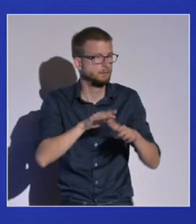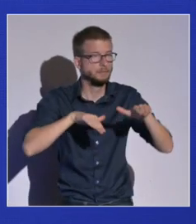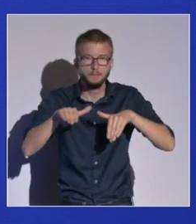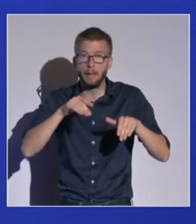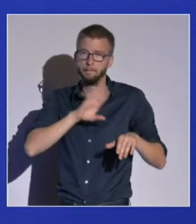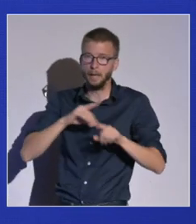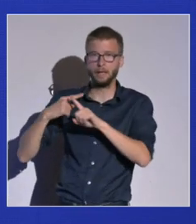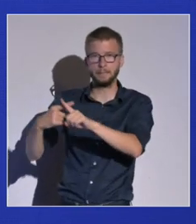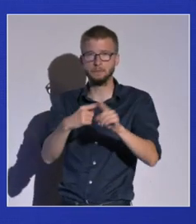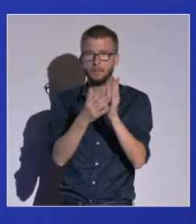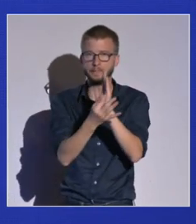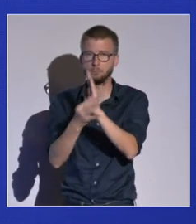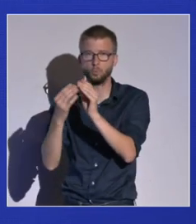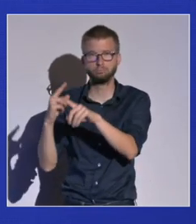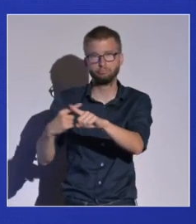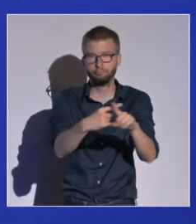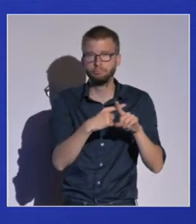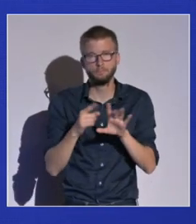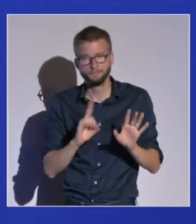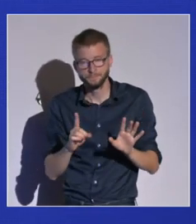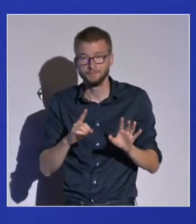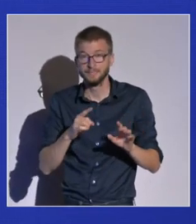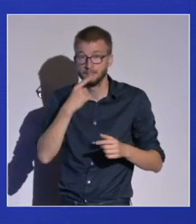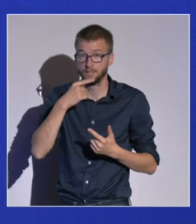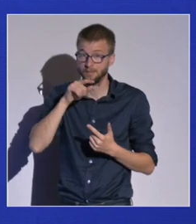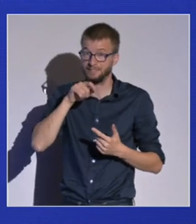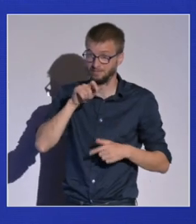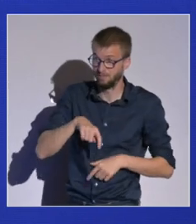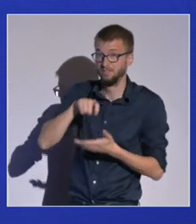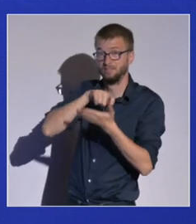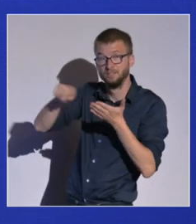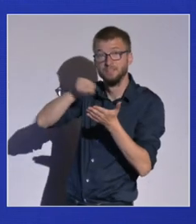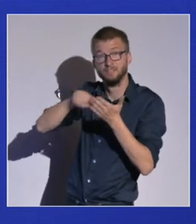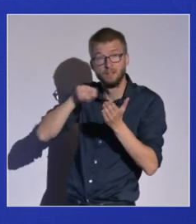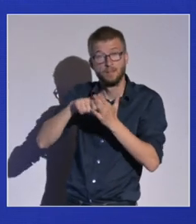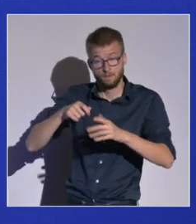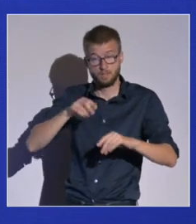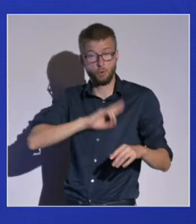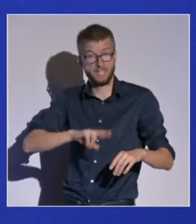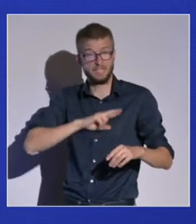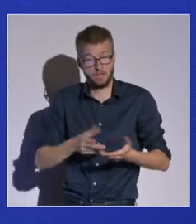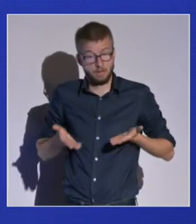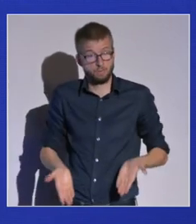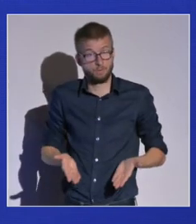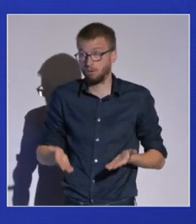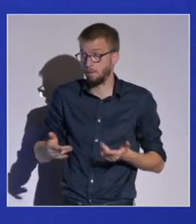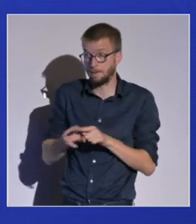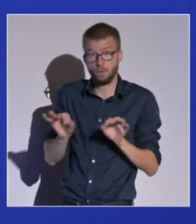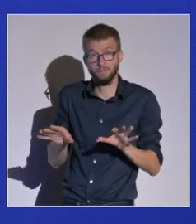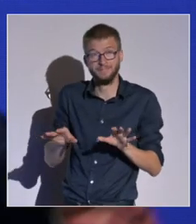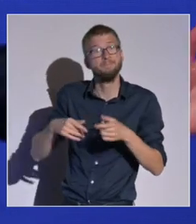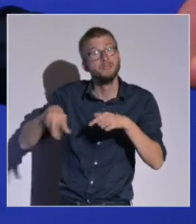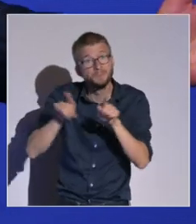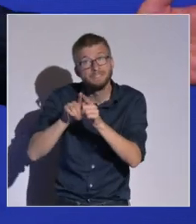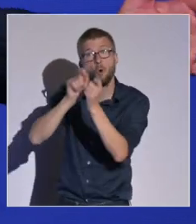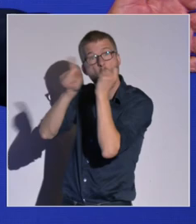répartition, mais ils vont devoir assumer les pensions des retraités, leurs contemporains, et en plus rembourser